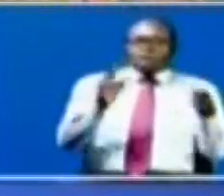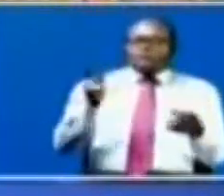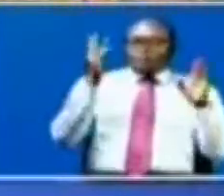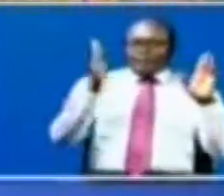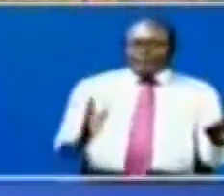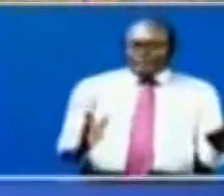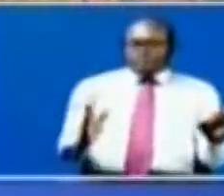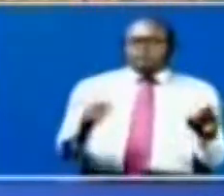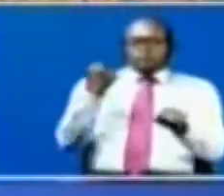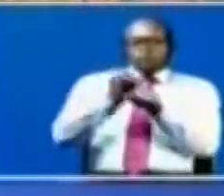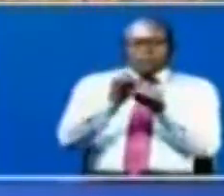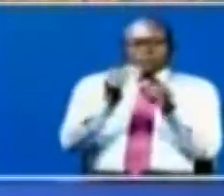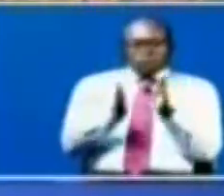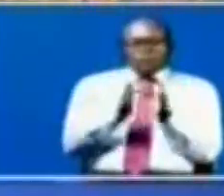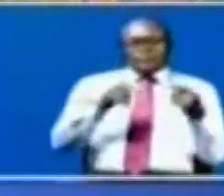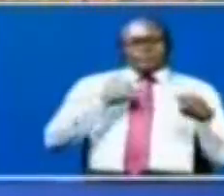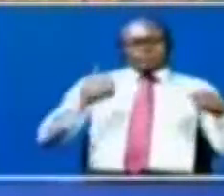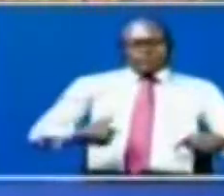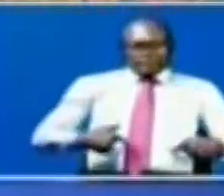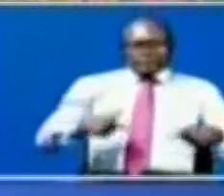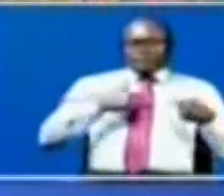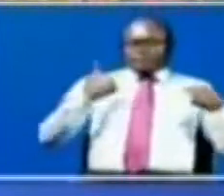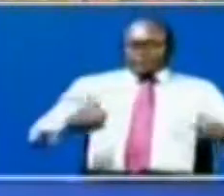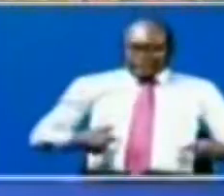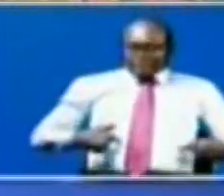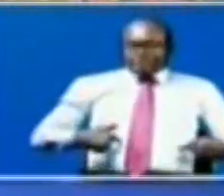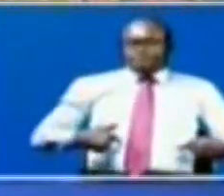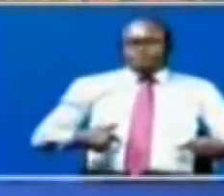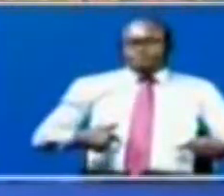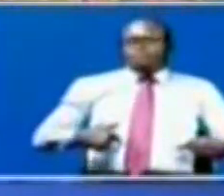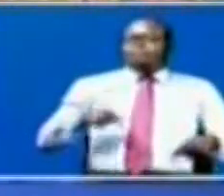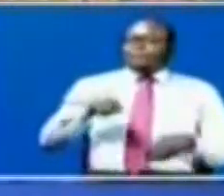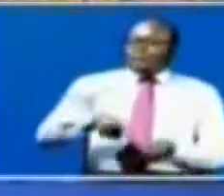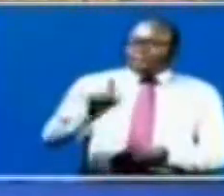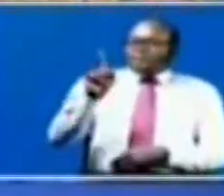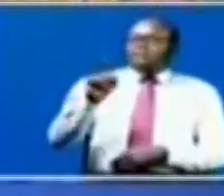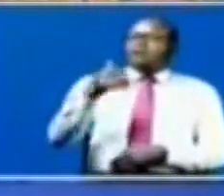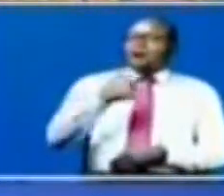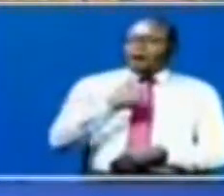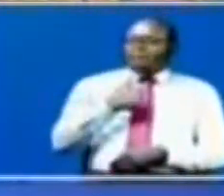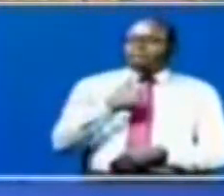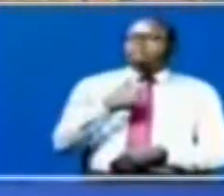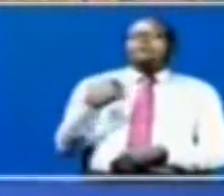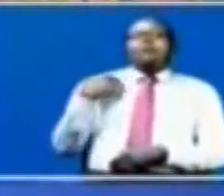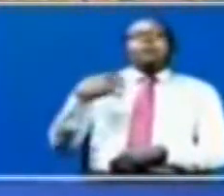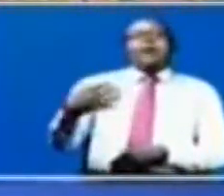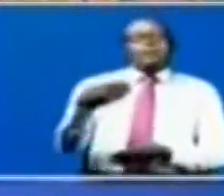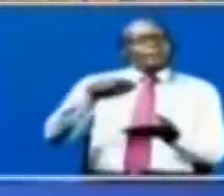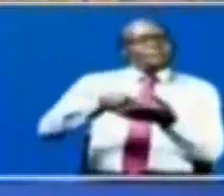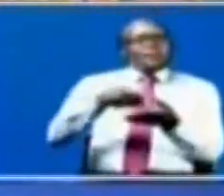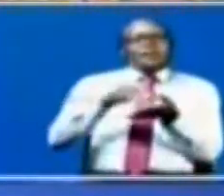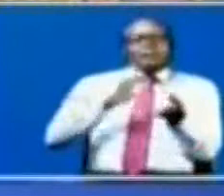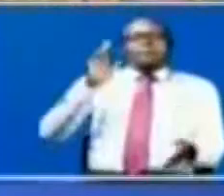waweze kushirikiana na watu wa Uchina. Hawa watu wa Uchina ni watu ambao wako na mali, wako na rasilimali nyingi